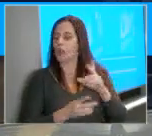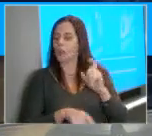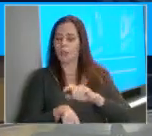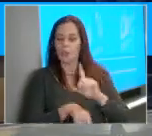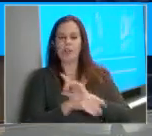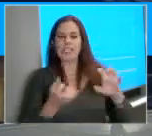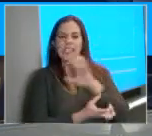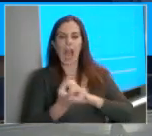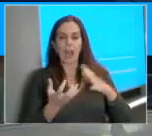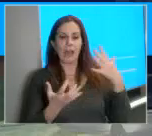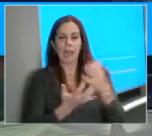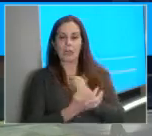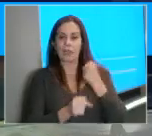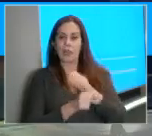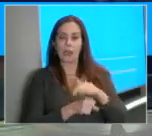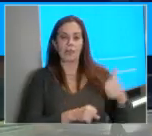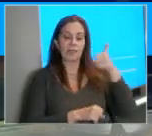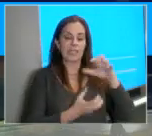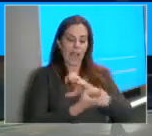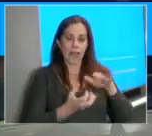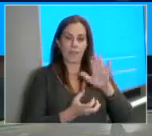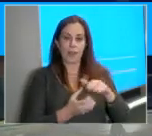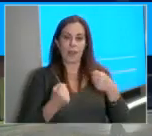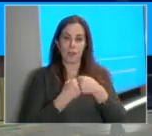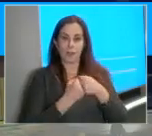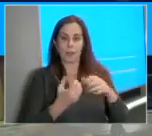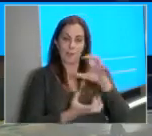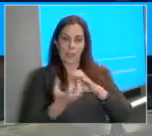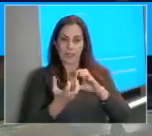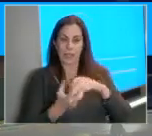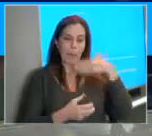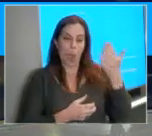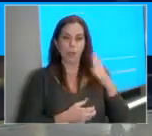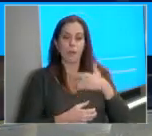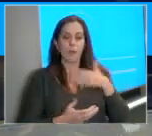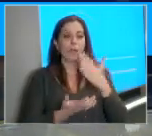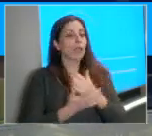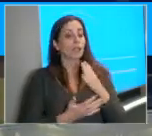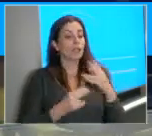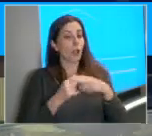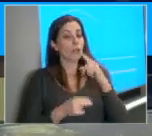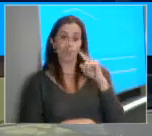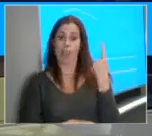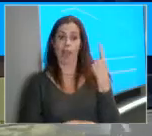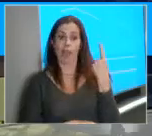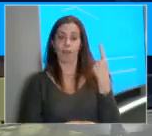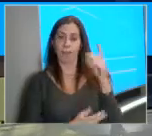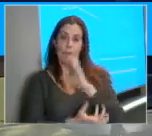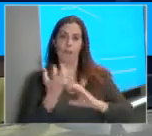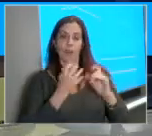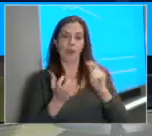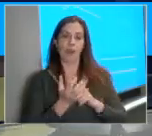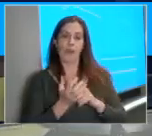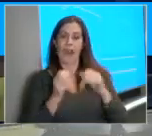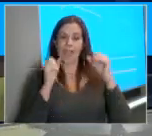בזמן סערה להצליח לייצר גם סערה פנימית וגם להתמודד עם הסערה החיצונית. אנחנו כבר כמעט שנה בסערה הזאת,